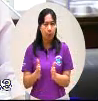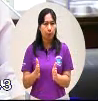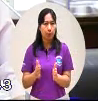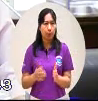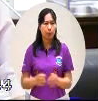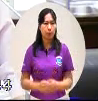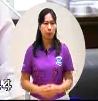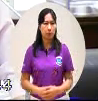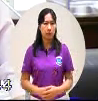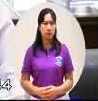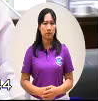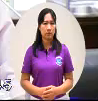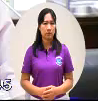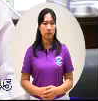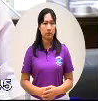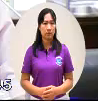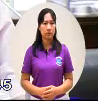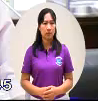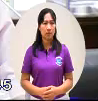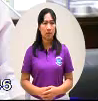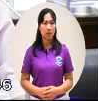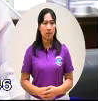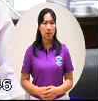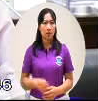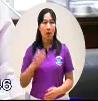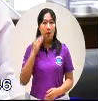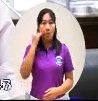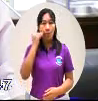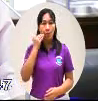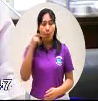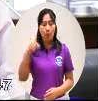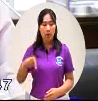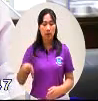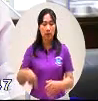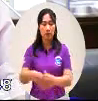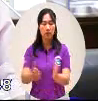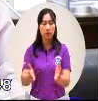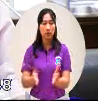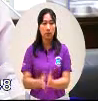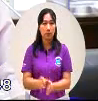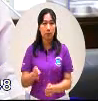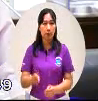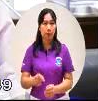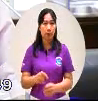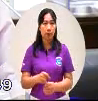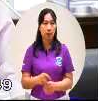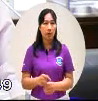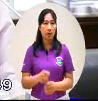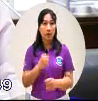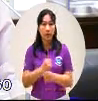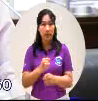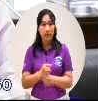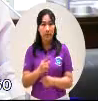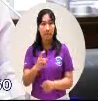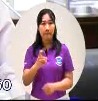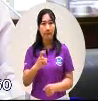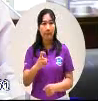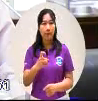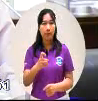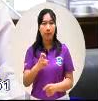道狭窄，那么如果说这个区块没有办法做的话，我想后